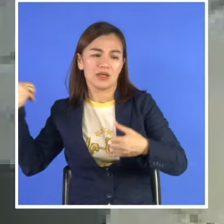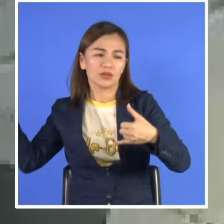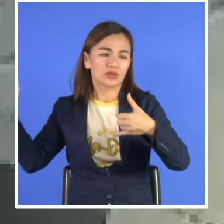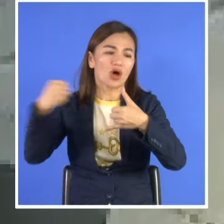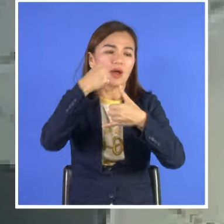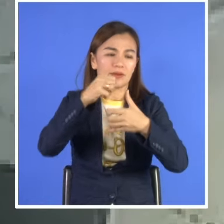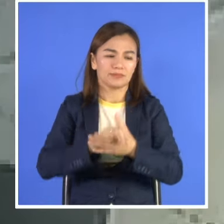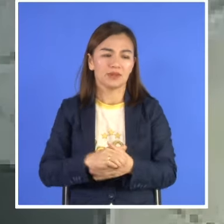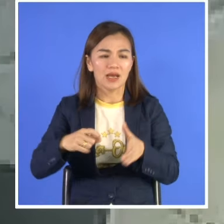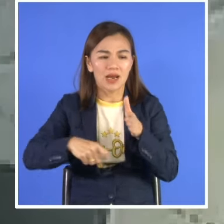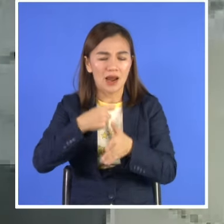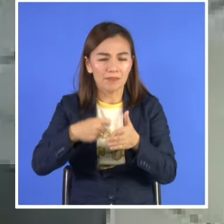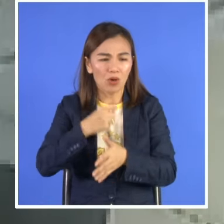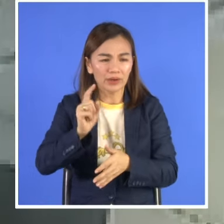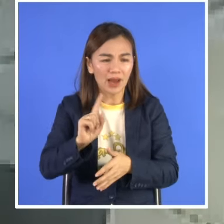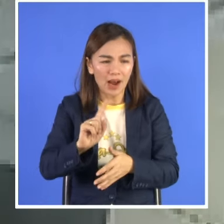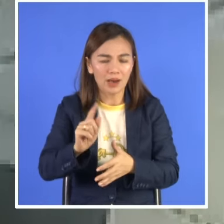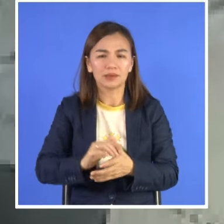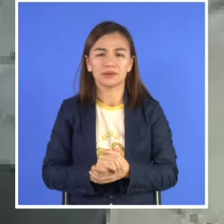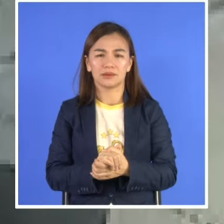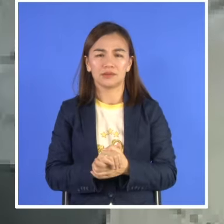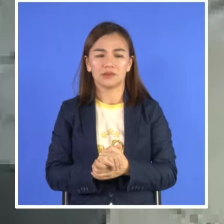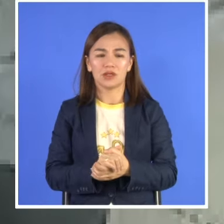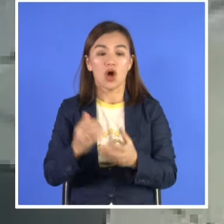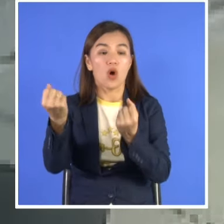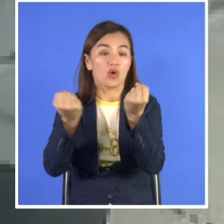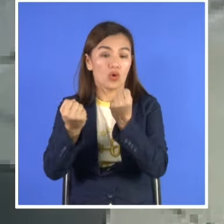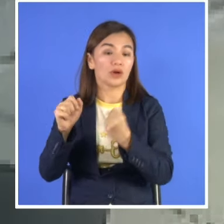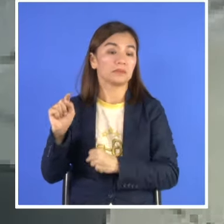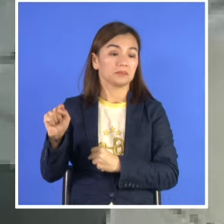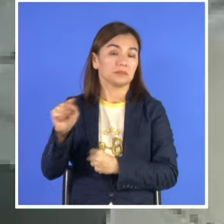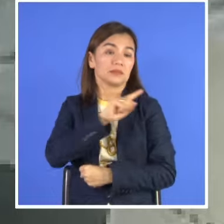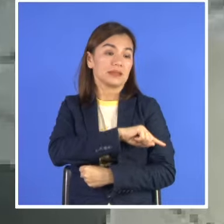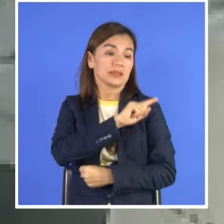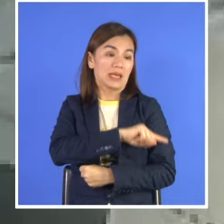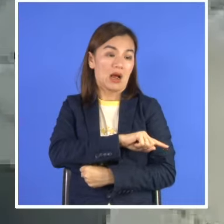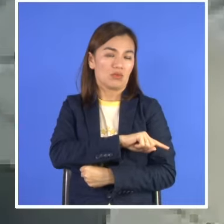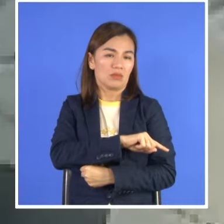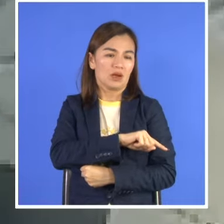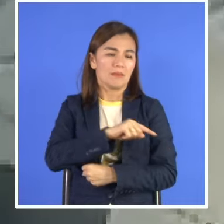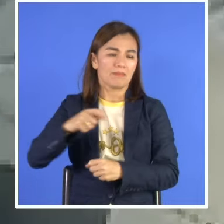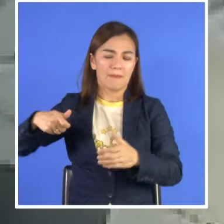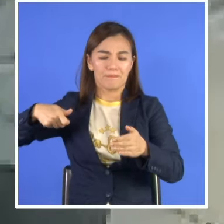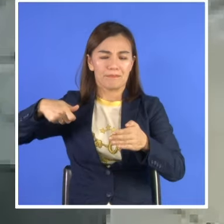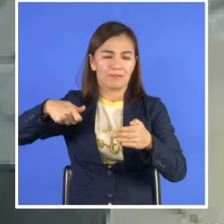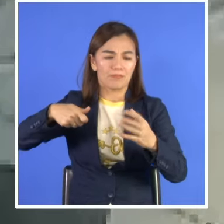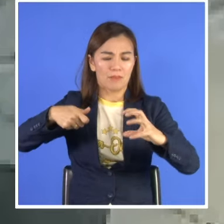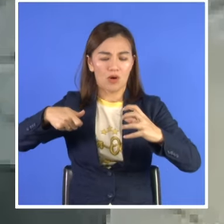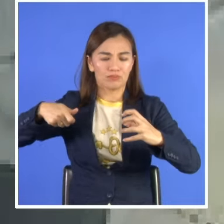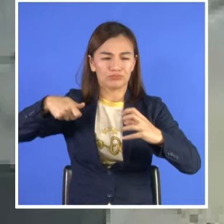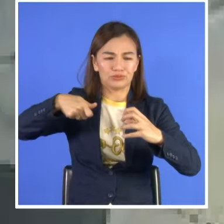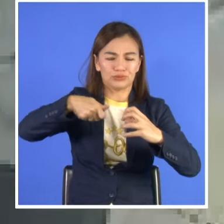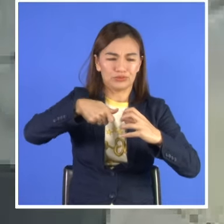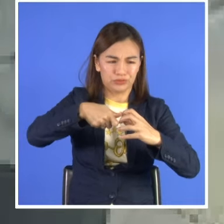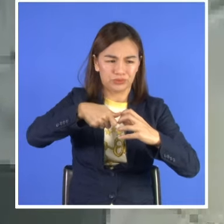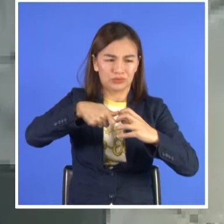ครับสาเหตุก็คืออย่างนี้ก็คือว่าเนี่ยรถครูติ๊กเนี่ยนะครับเนี่ยฮะเขาเนี่ยจะมาเติมลมแต่เห็นรถคู่กรณีสีดำเนี่ยจ